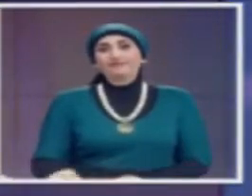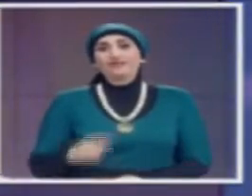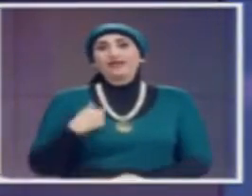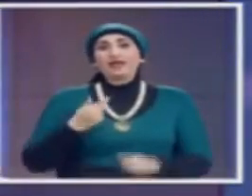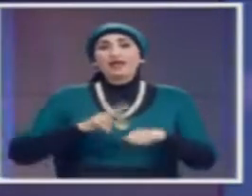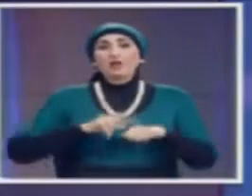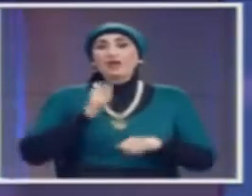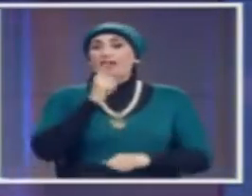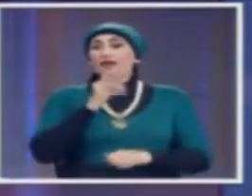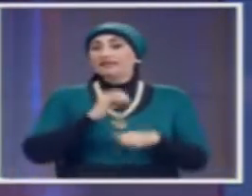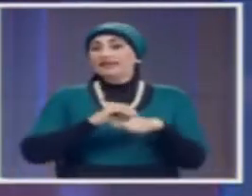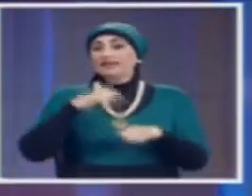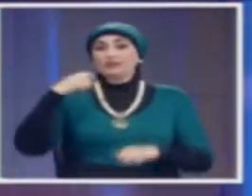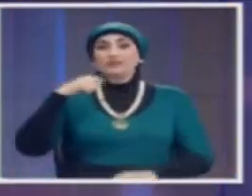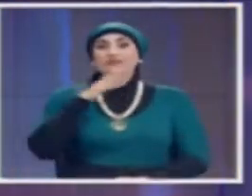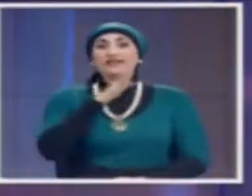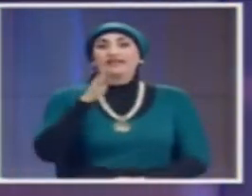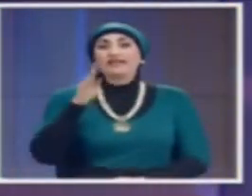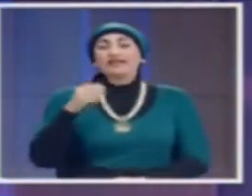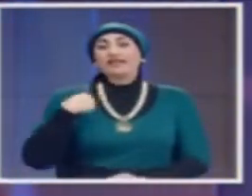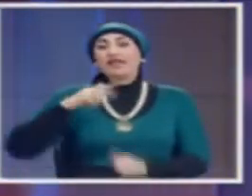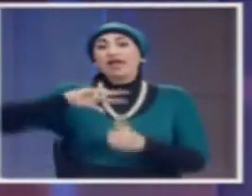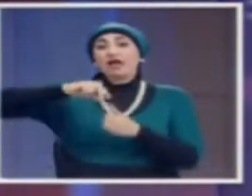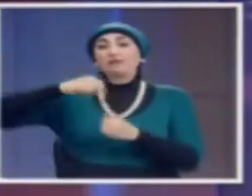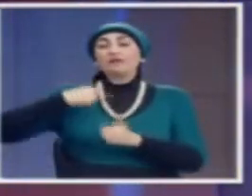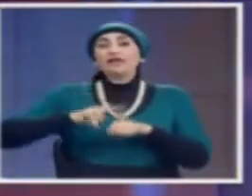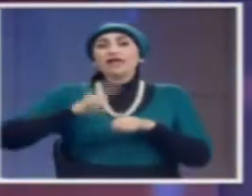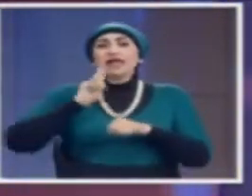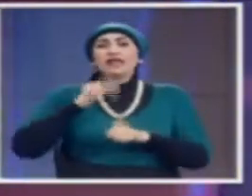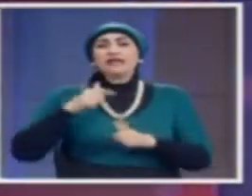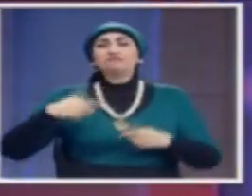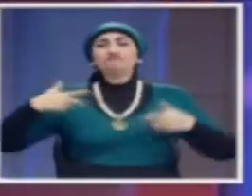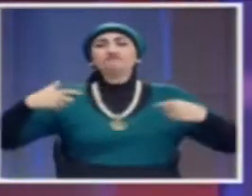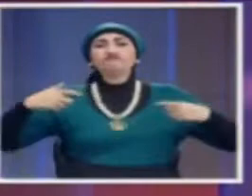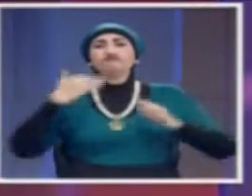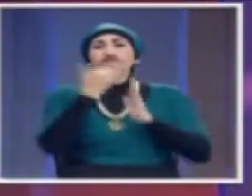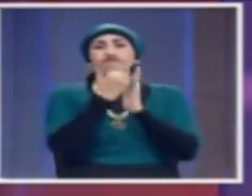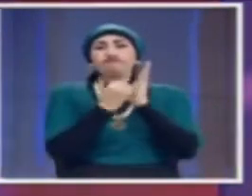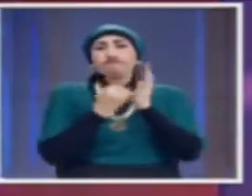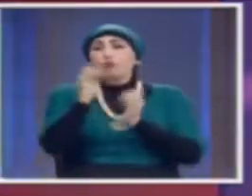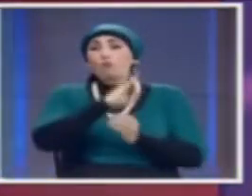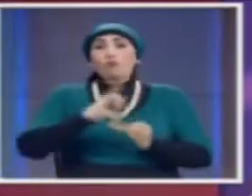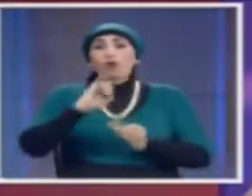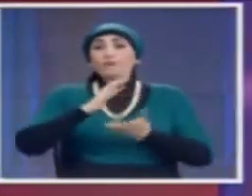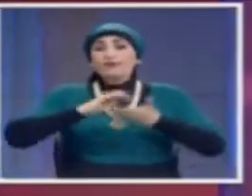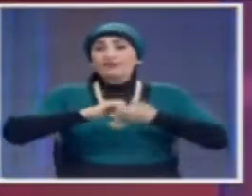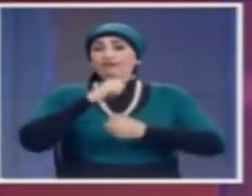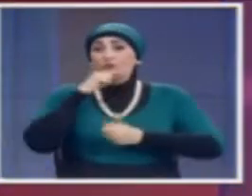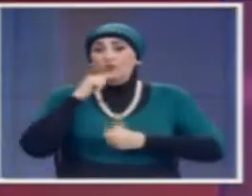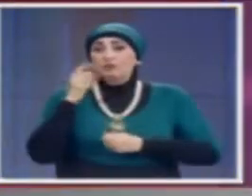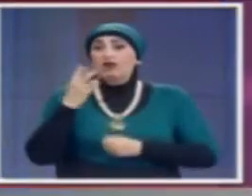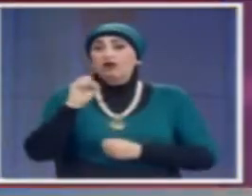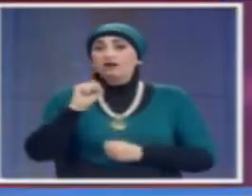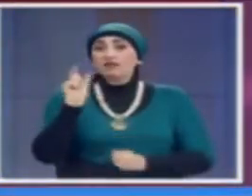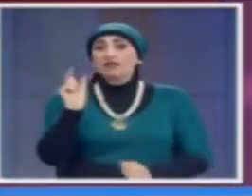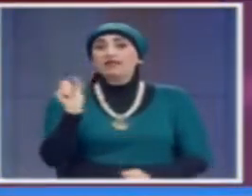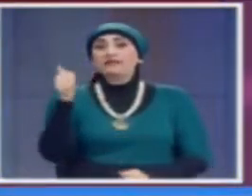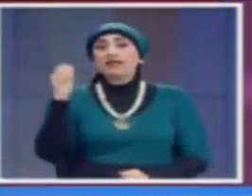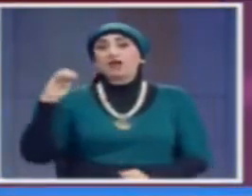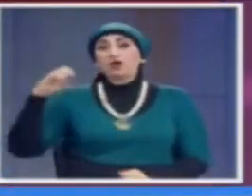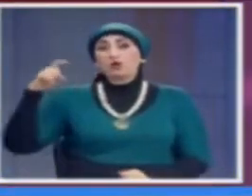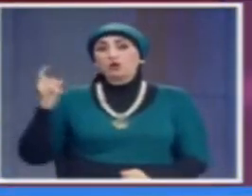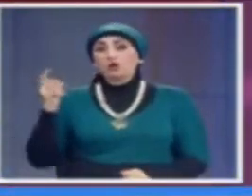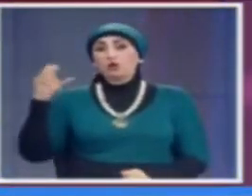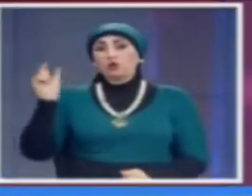هذا وقد أكد وزير خارجية أرمينيا أن تعزيز آليات وقف إطلاق النار أهم مهمة لاتفاق موسكو بشأن إقليم ناغورنو